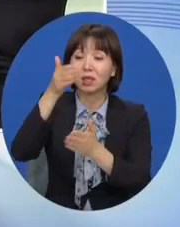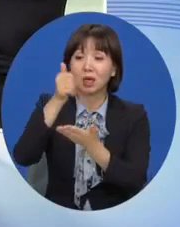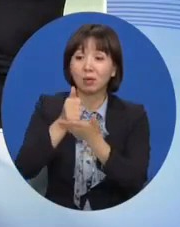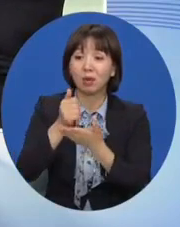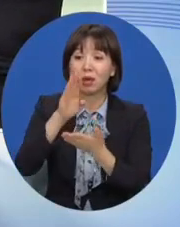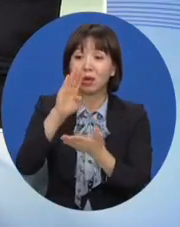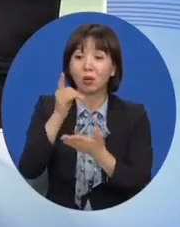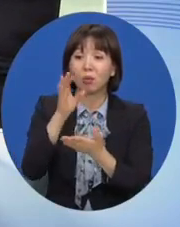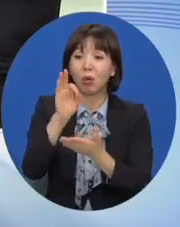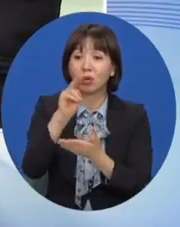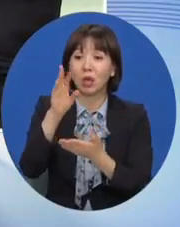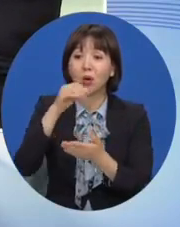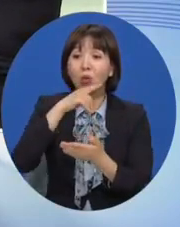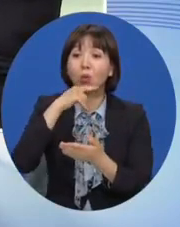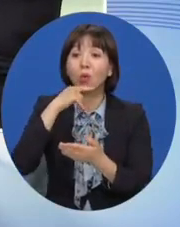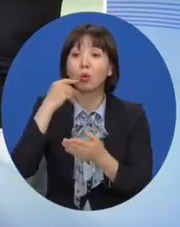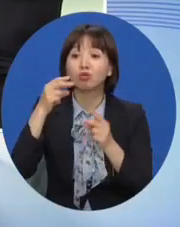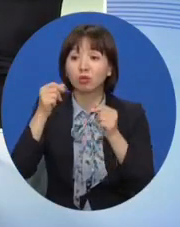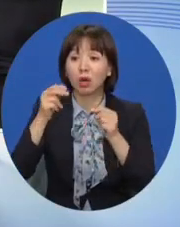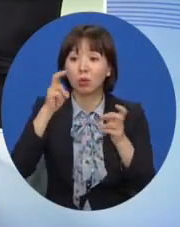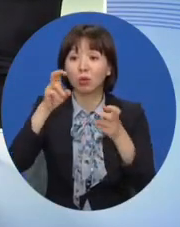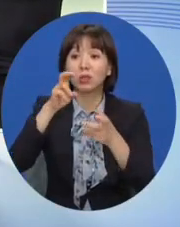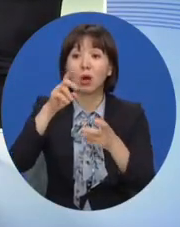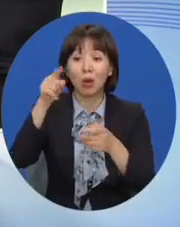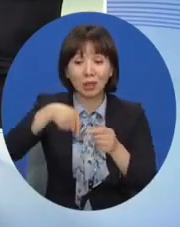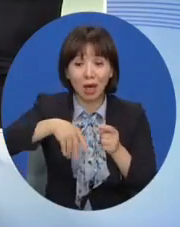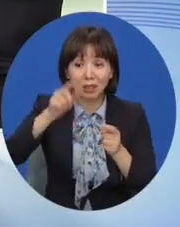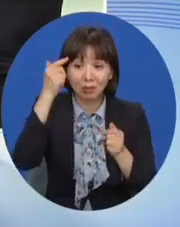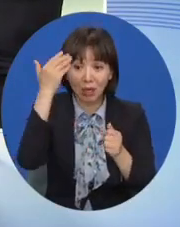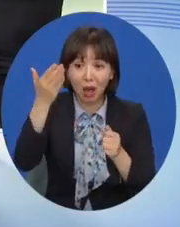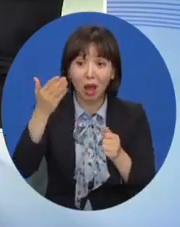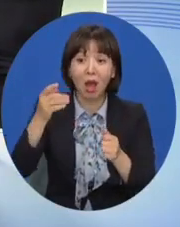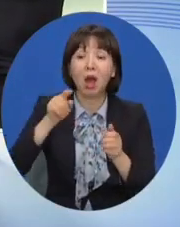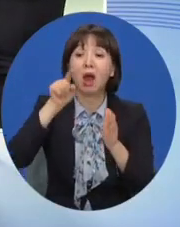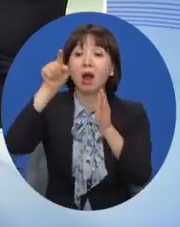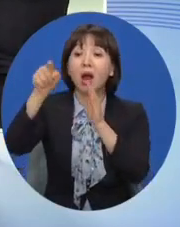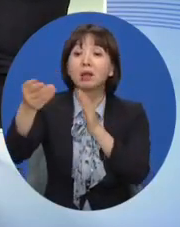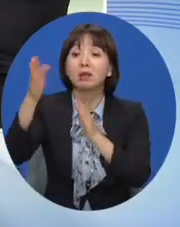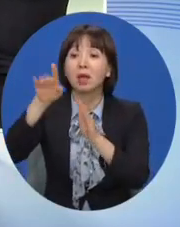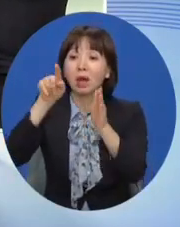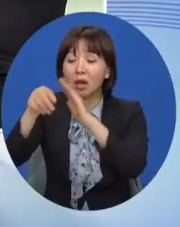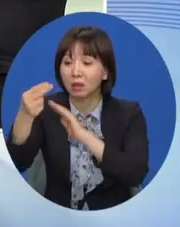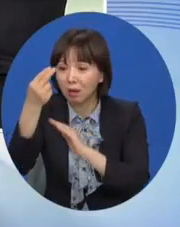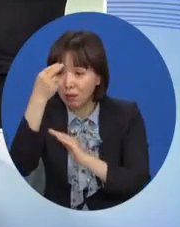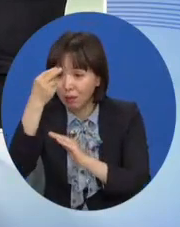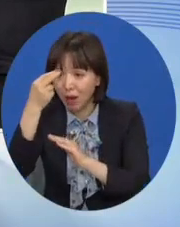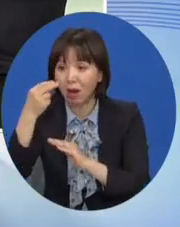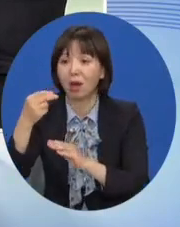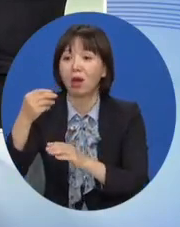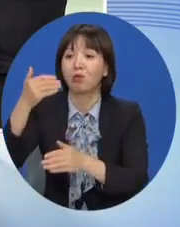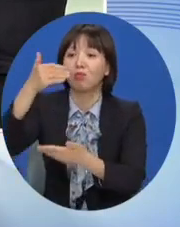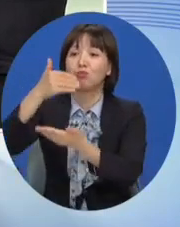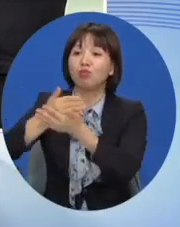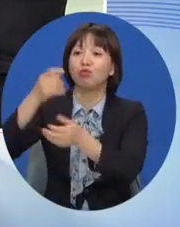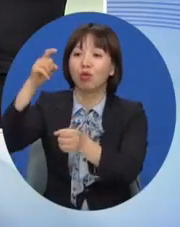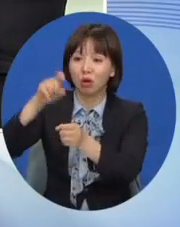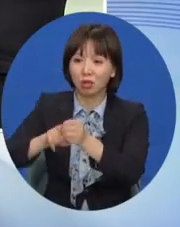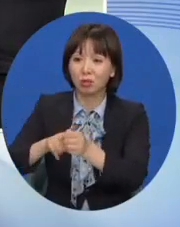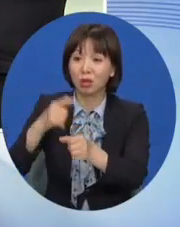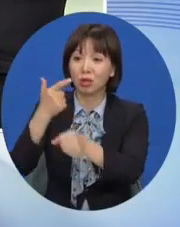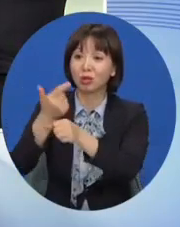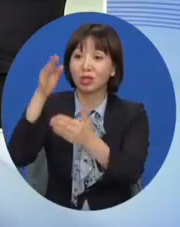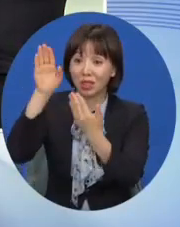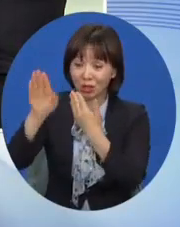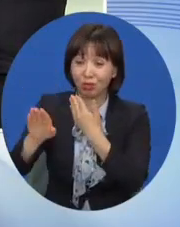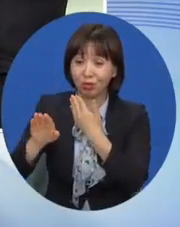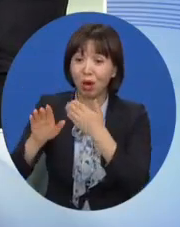고춧가루 공장에 한번 왔다 갔습니까? 몇 번 갔어요. 언제 갔습니까? 갔는데 가고 갈 때마다 문이 걸려 있어요. 제가 6시 이후에 오셨구만요. 관심이 없으신